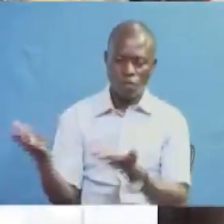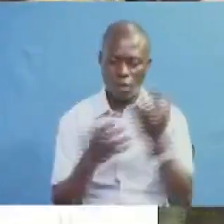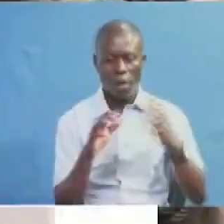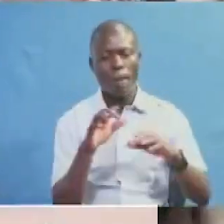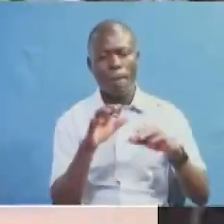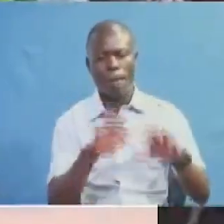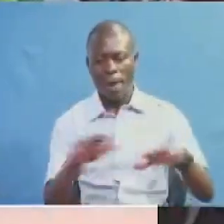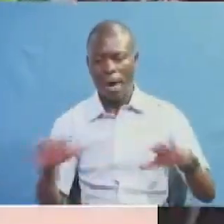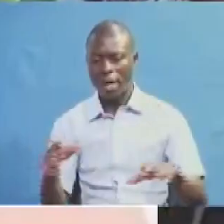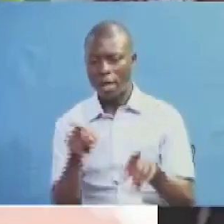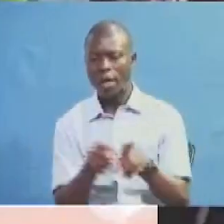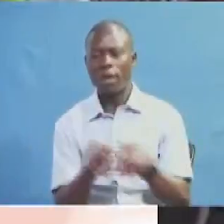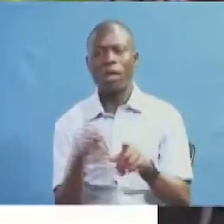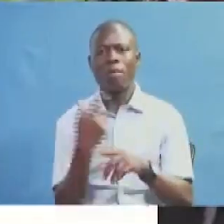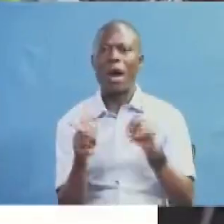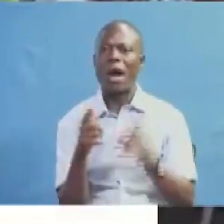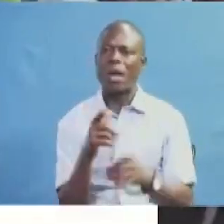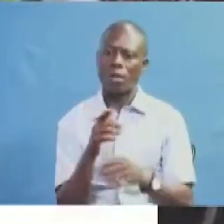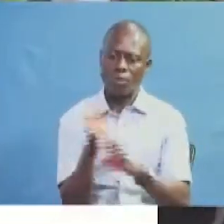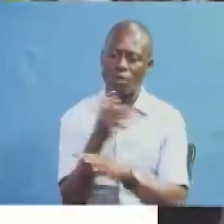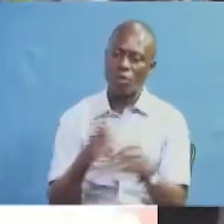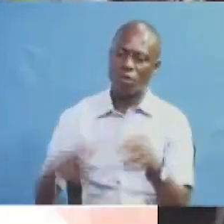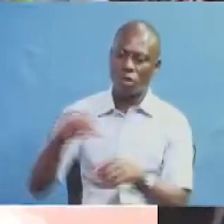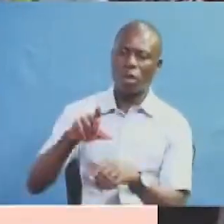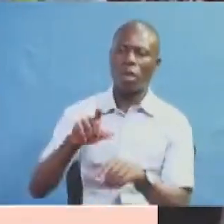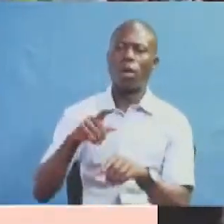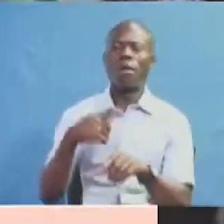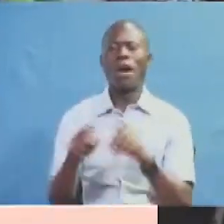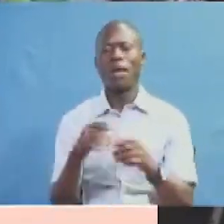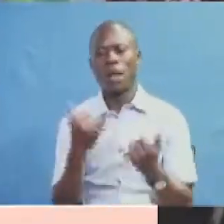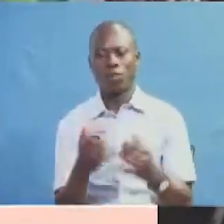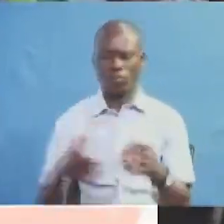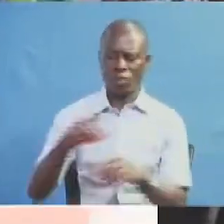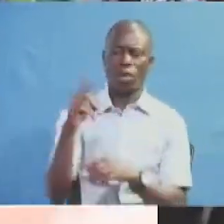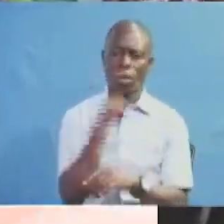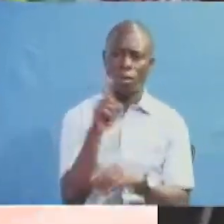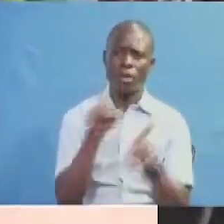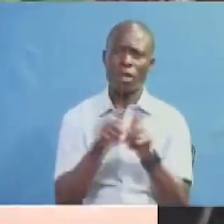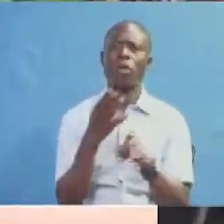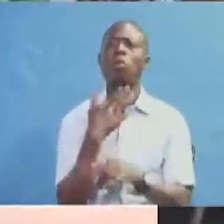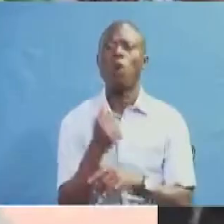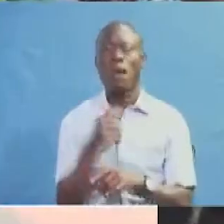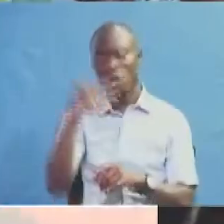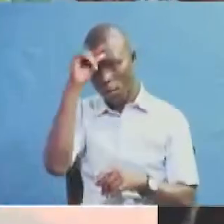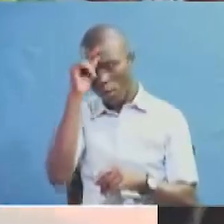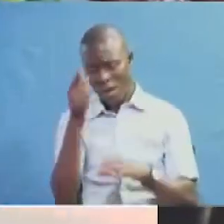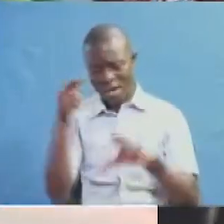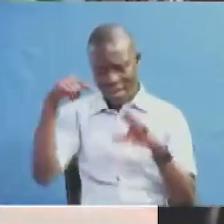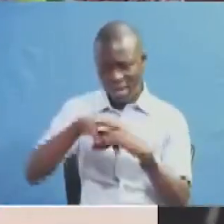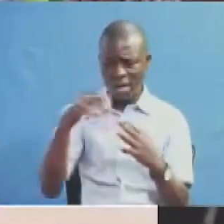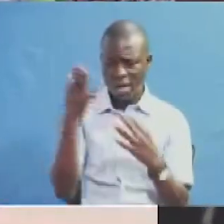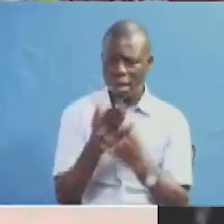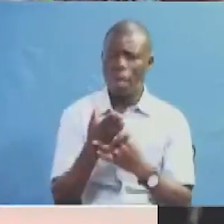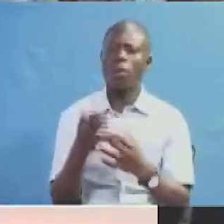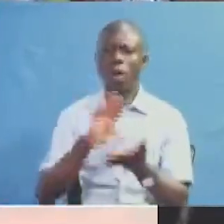sokoni baada ya mauzo yake kushuka, jambo ambalo limewakera zaidi. Hivyo wametaka serikali kuingilia kati na kuleta